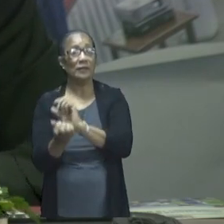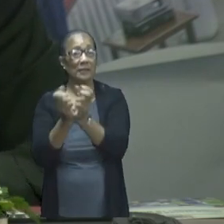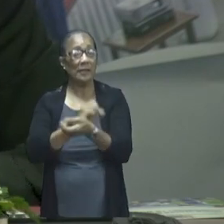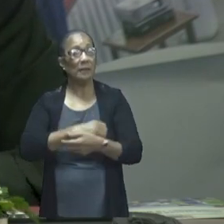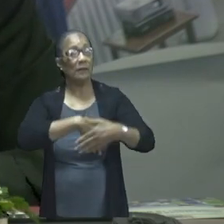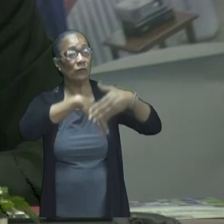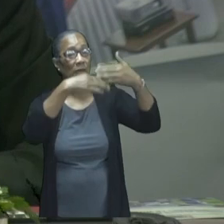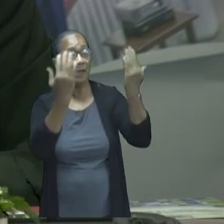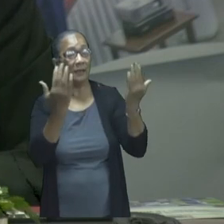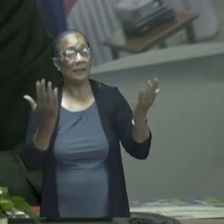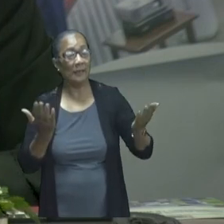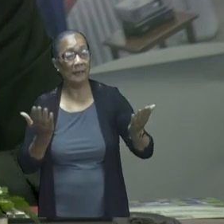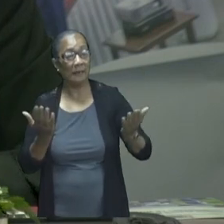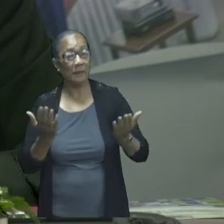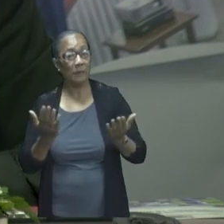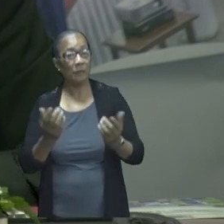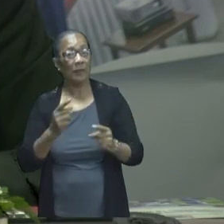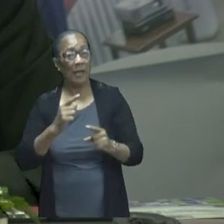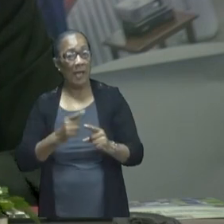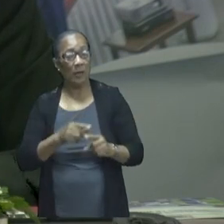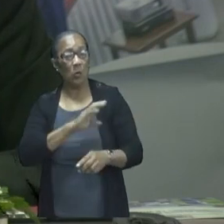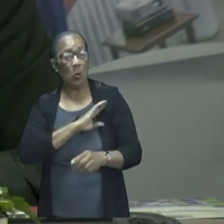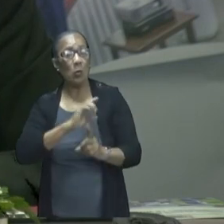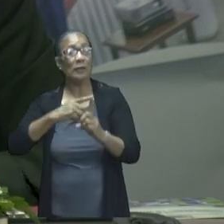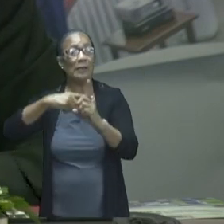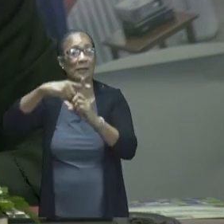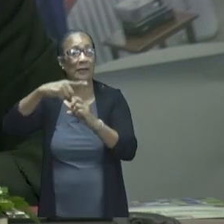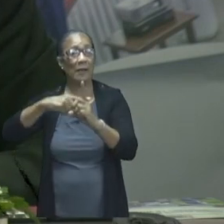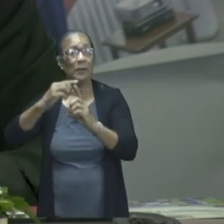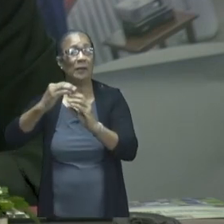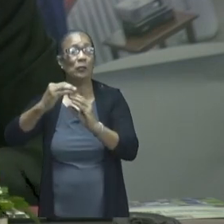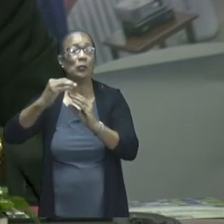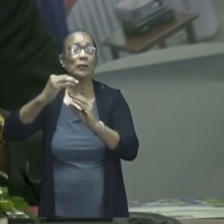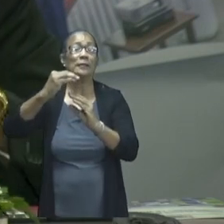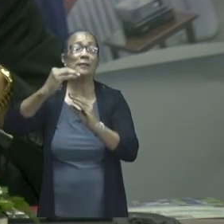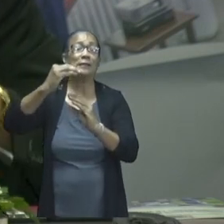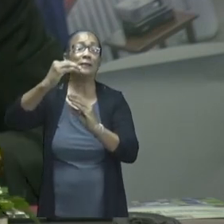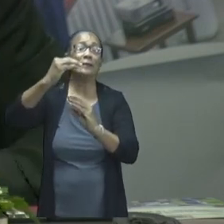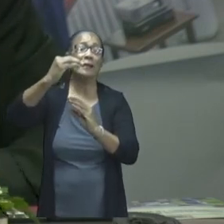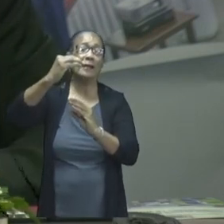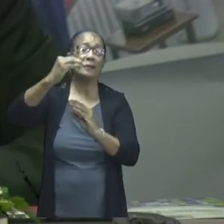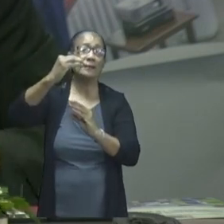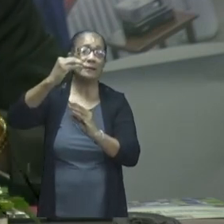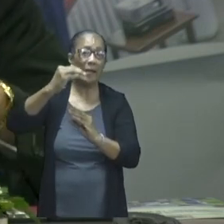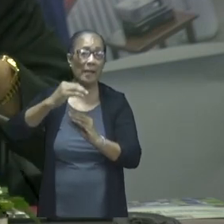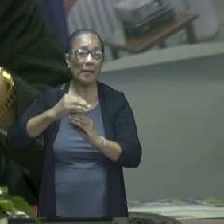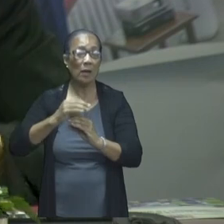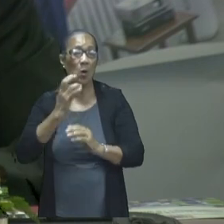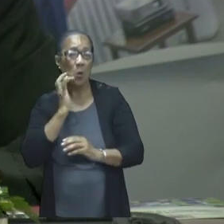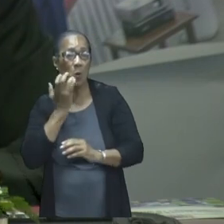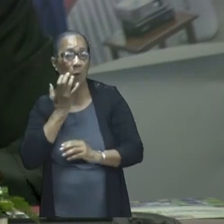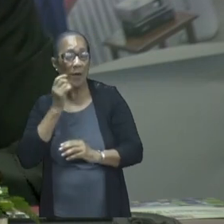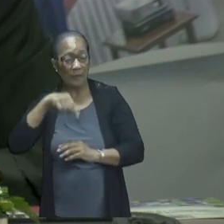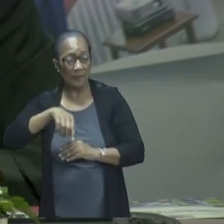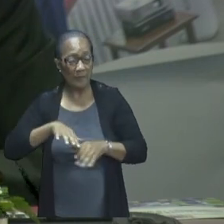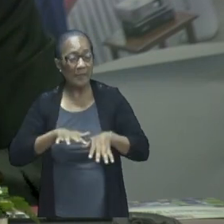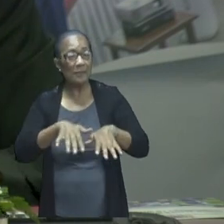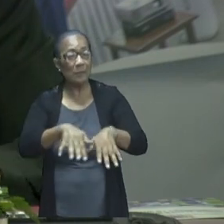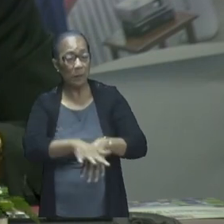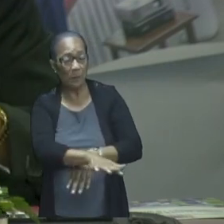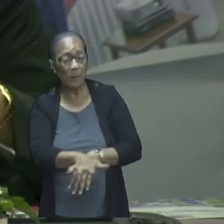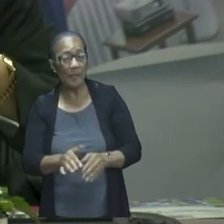verandert en de temperatuur stijgt zeespiegel water zeespiegel stijgt